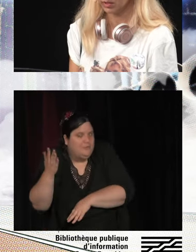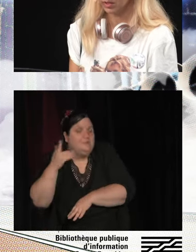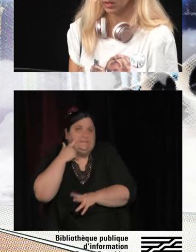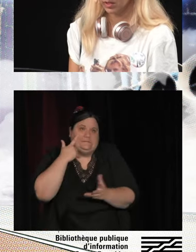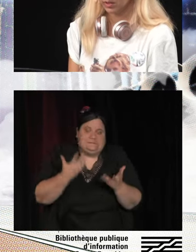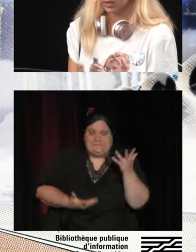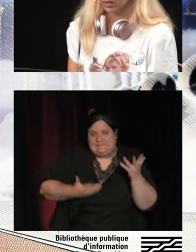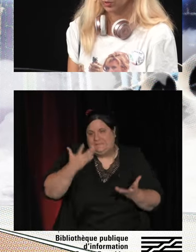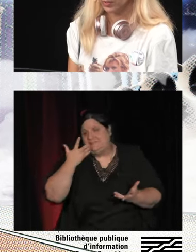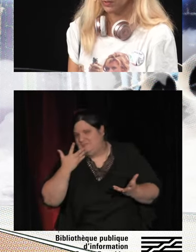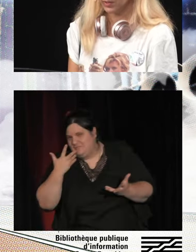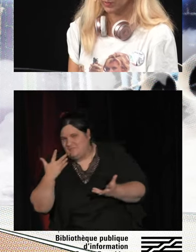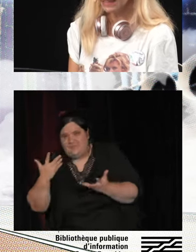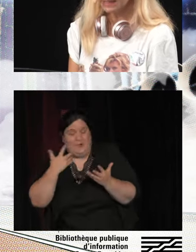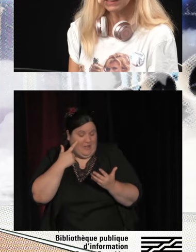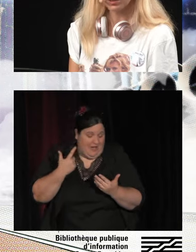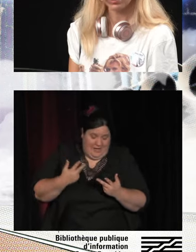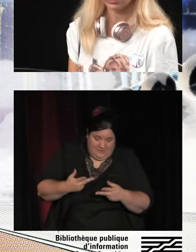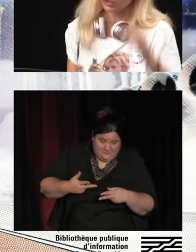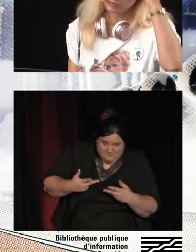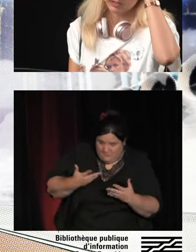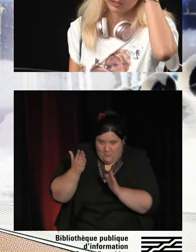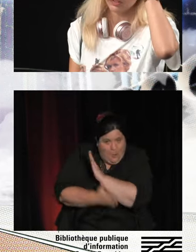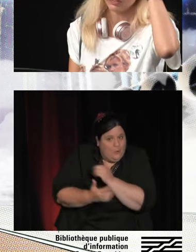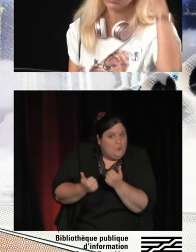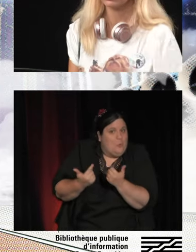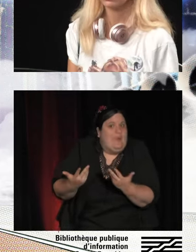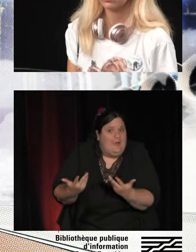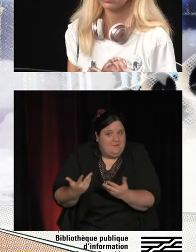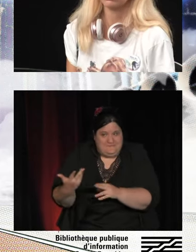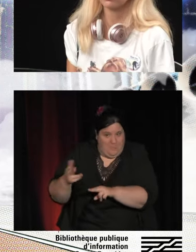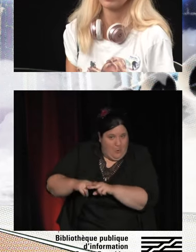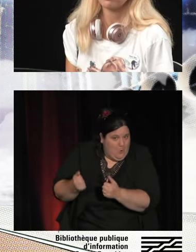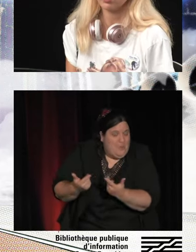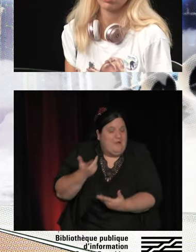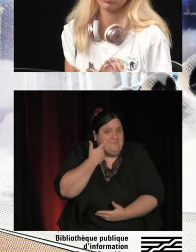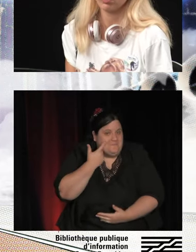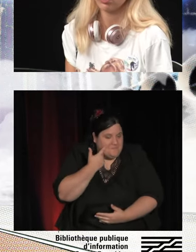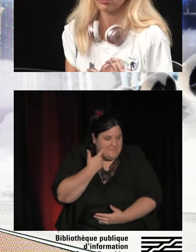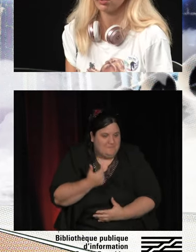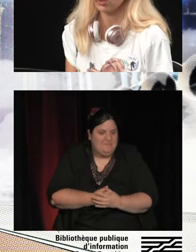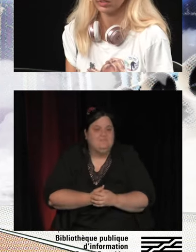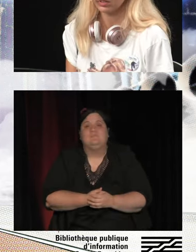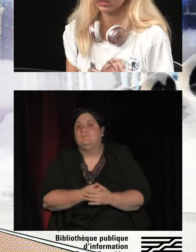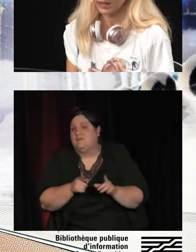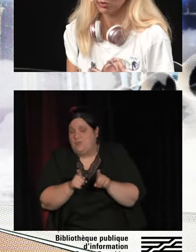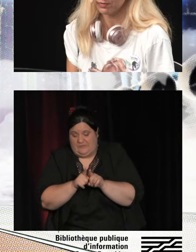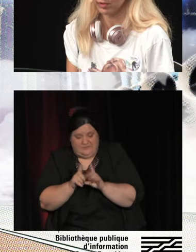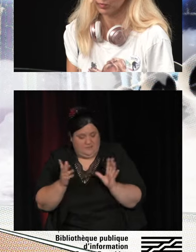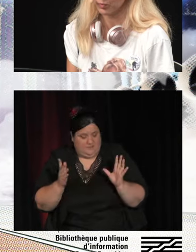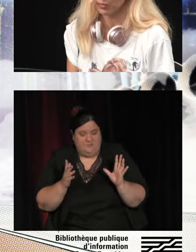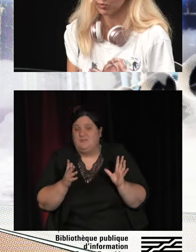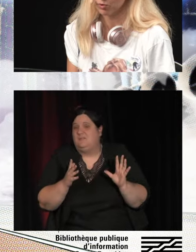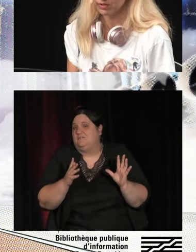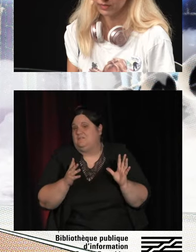pour... de combien de vies on perd, de comment... combien de fois le jeu... Enfin, le